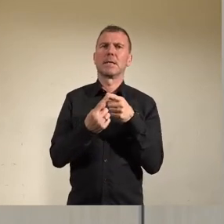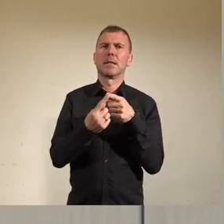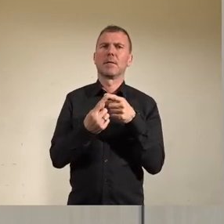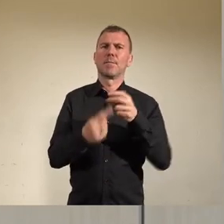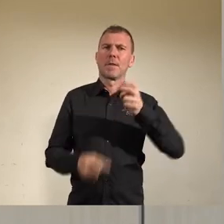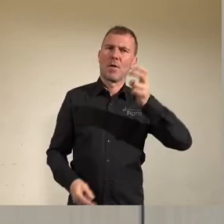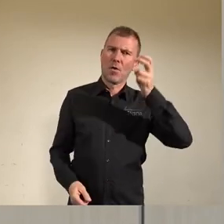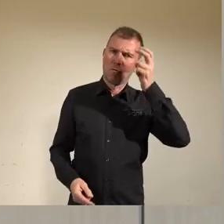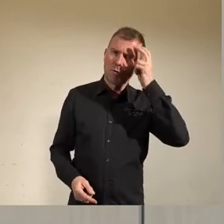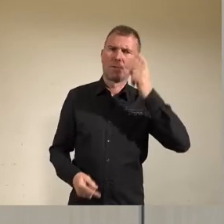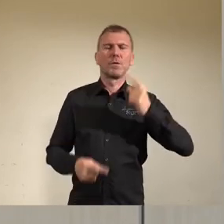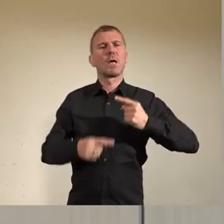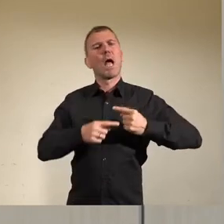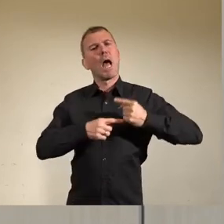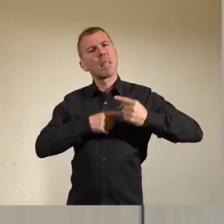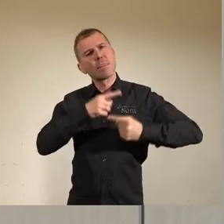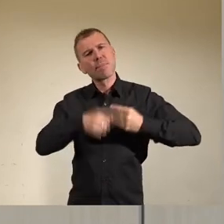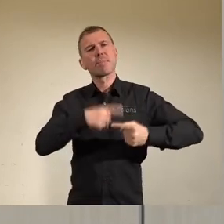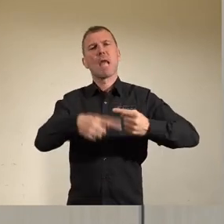tragfähige, dauerhafte und auch